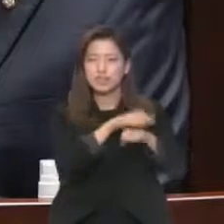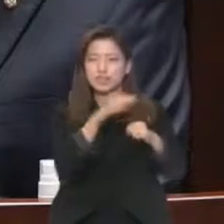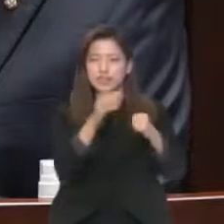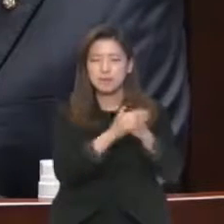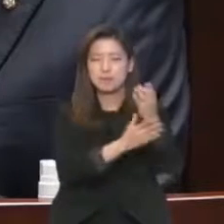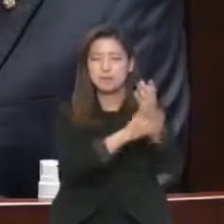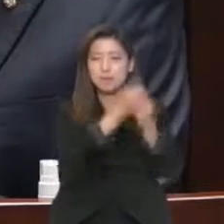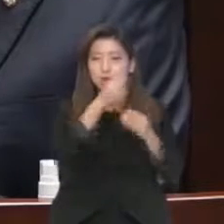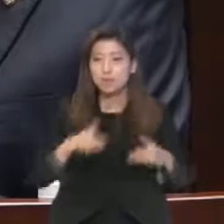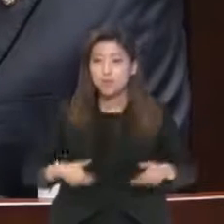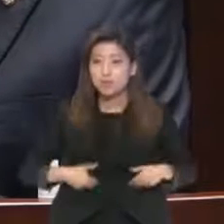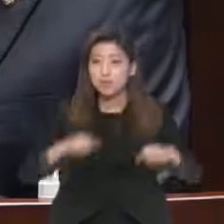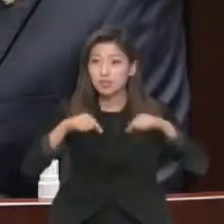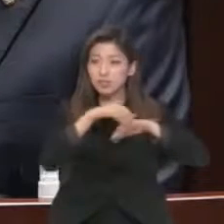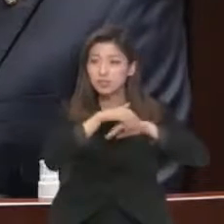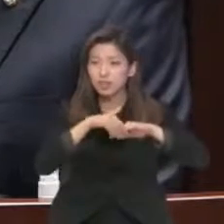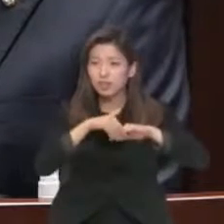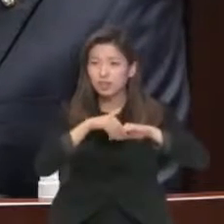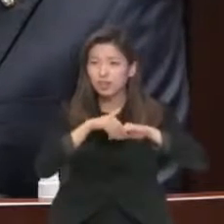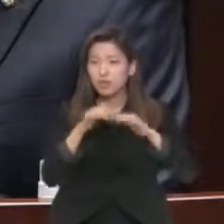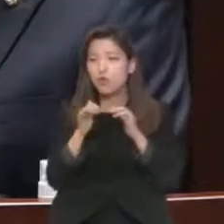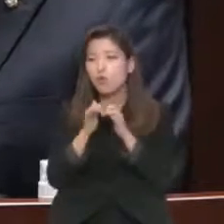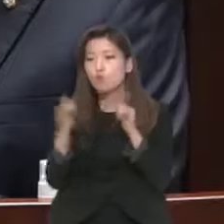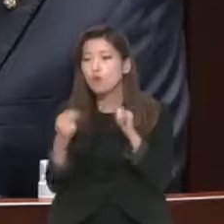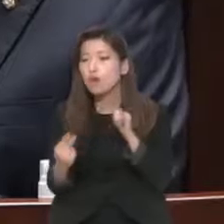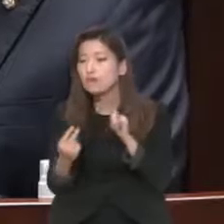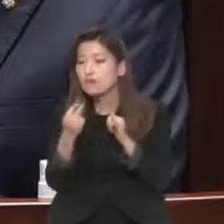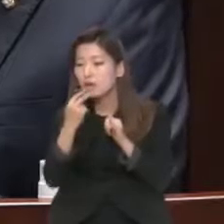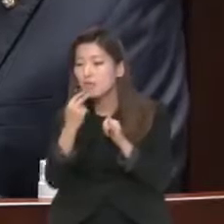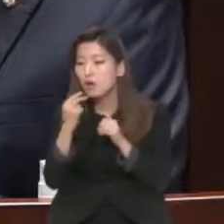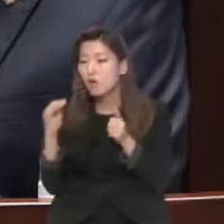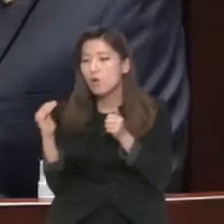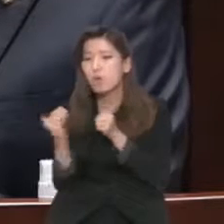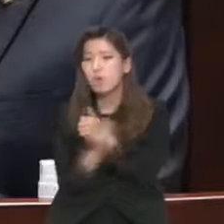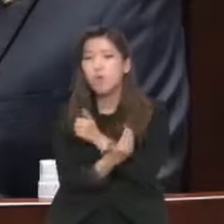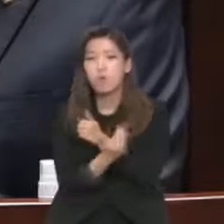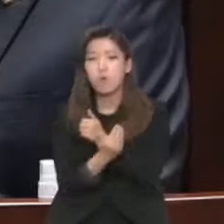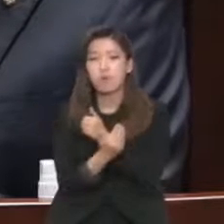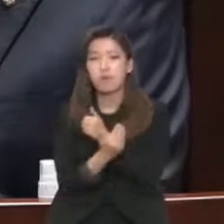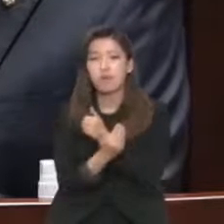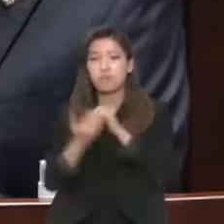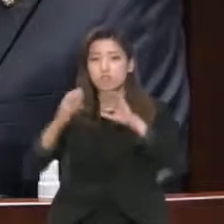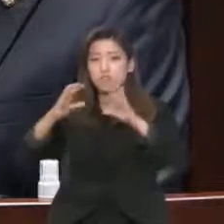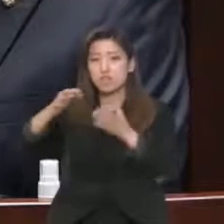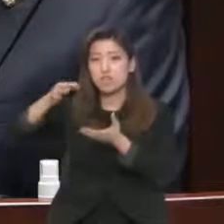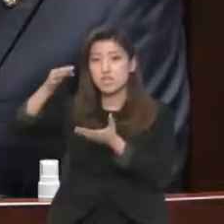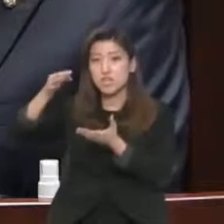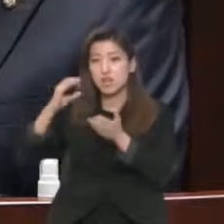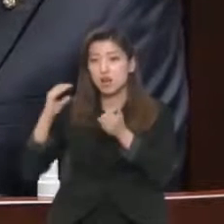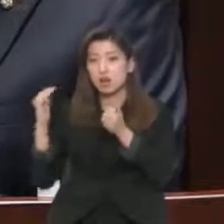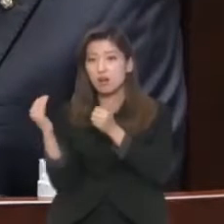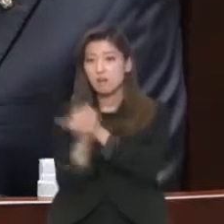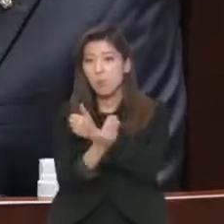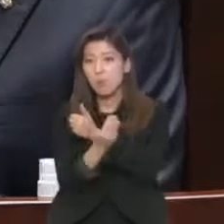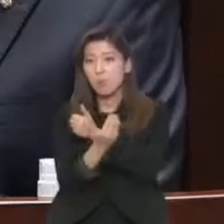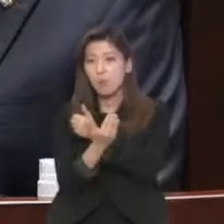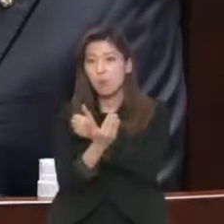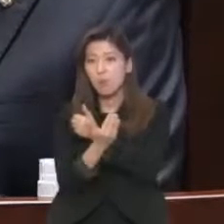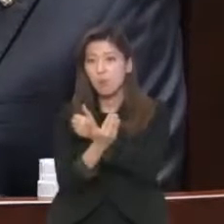대북 정책은 우리 국민의 생명과 박왕자 사건처럼 우리 국가의 재산을 보호하는 데 성공하지